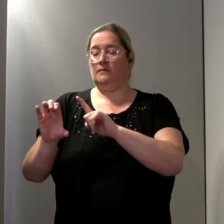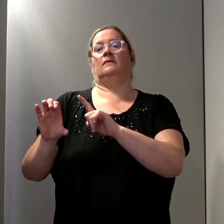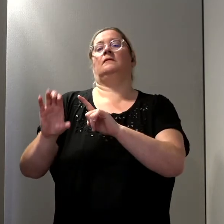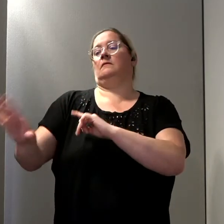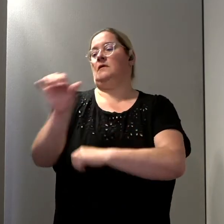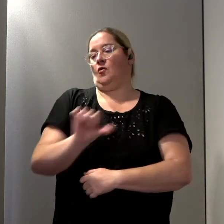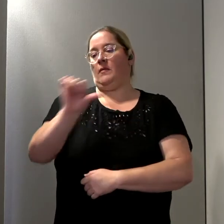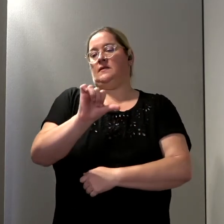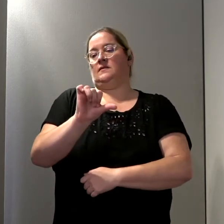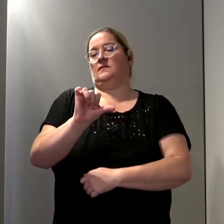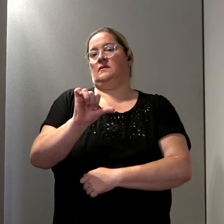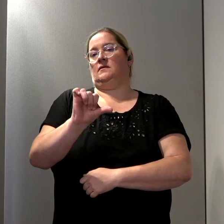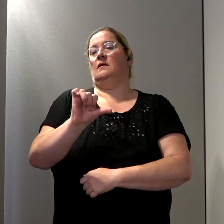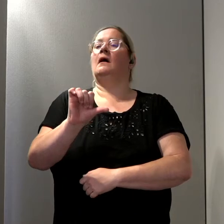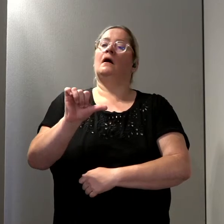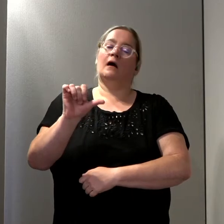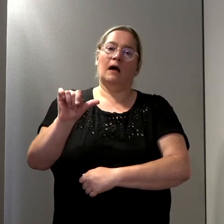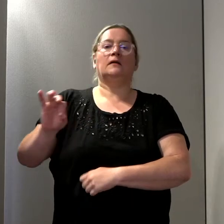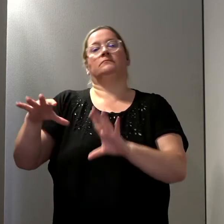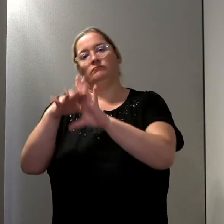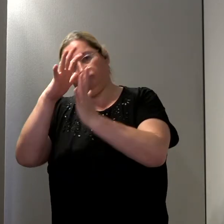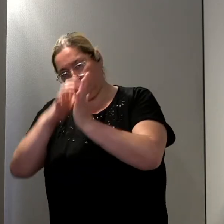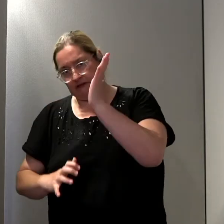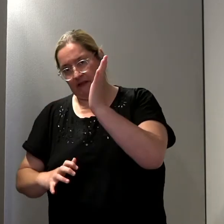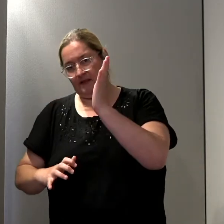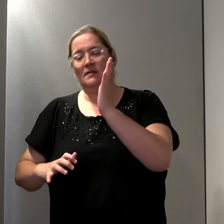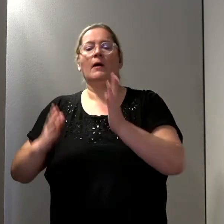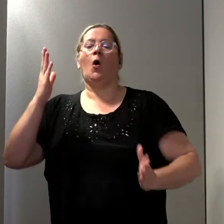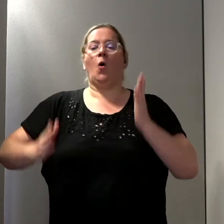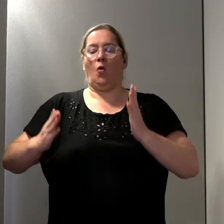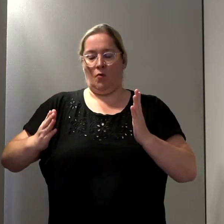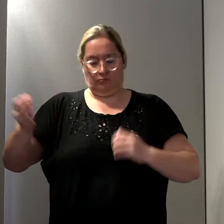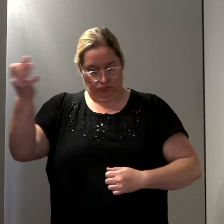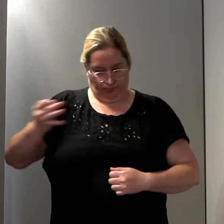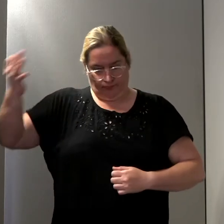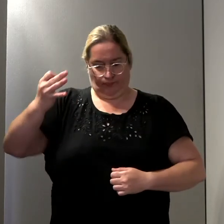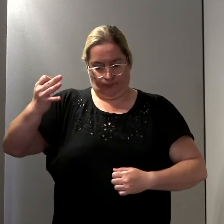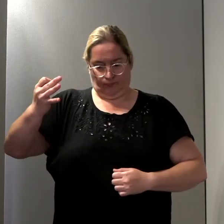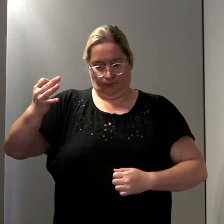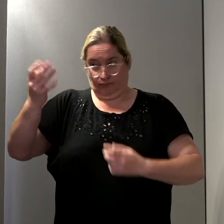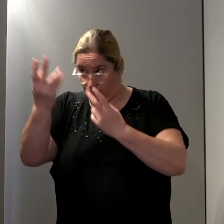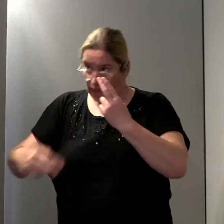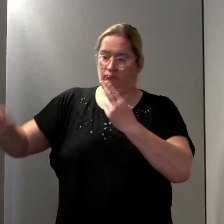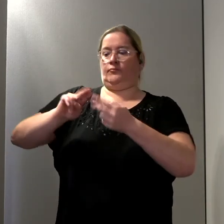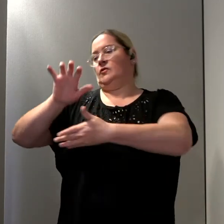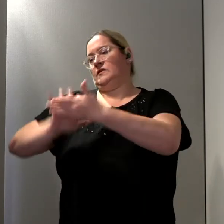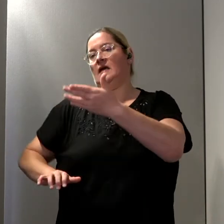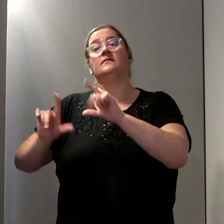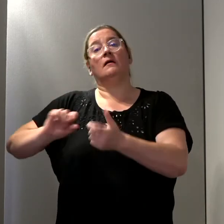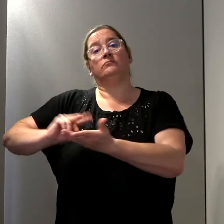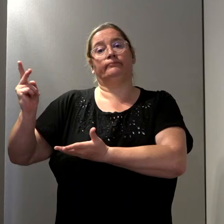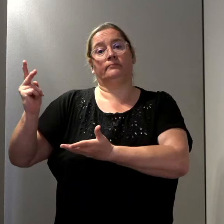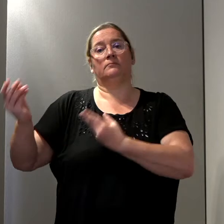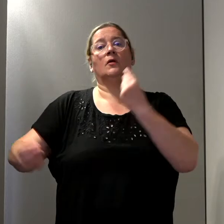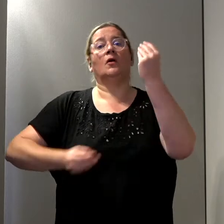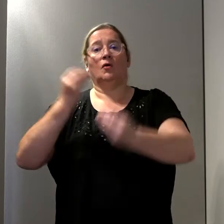compte, @imagealttext. Et quelques secondes plus tard, le robot répond en donnant le texte alternatif ou en